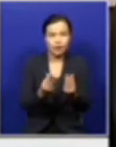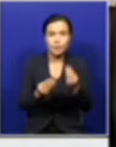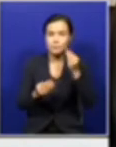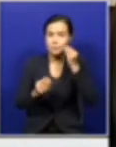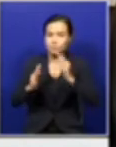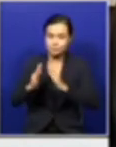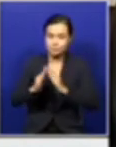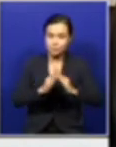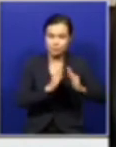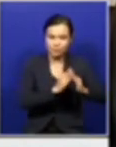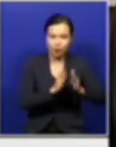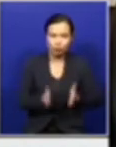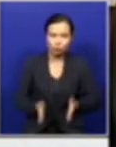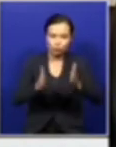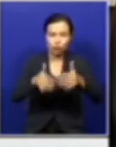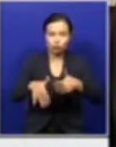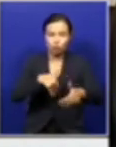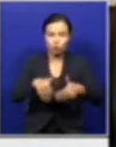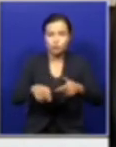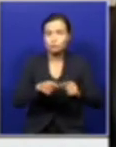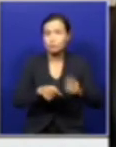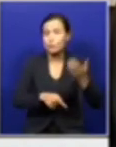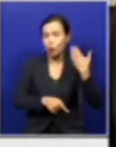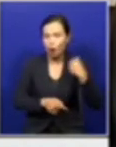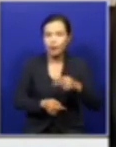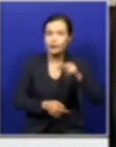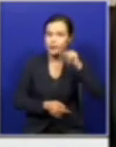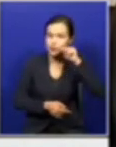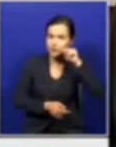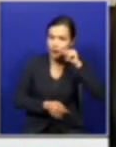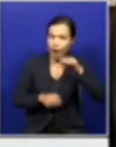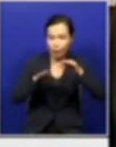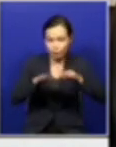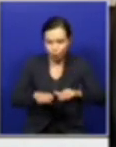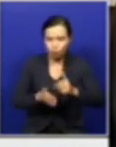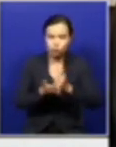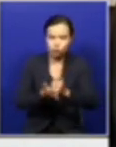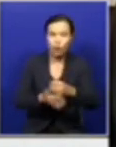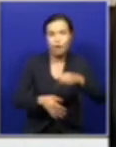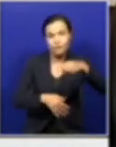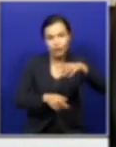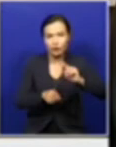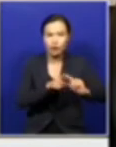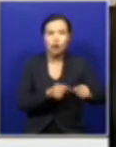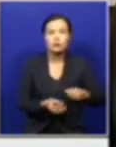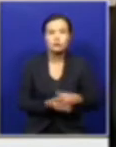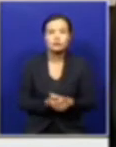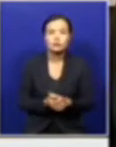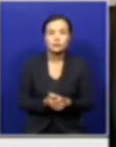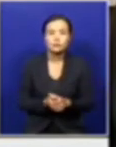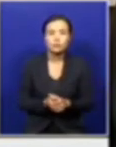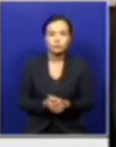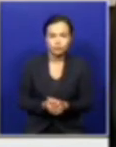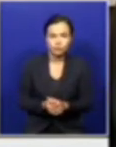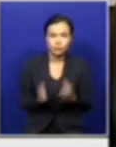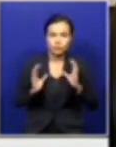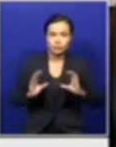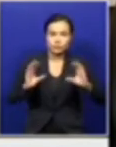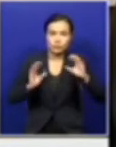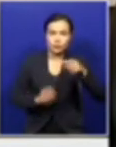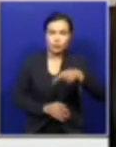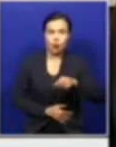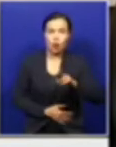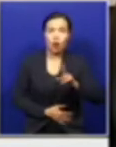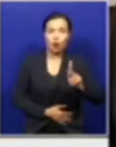ษีท้องถิ่นเดิมนะครับลดค่าน้ำค่าไฟประชาชนธุรกิจโดยรัฐบาลเอาเงินพ.ร.ก.